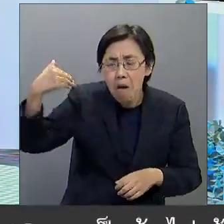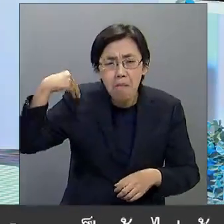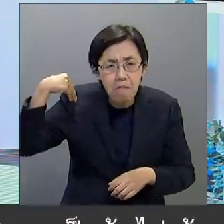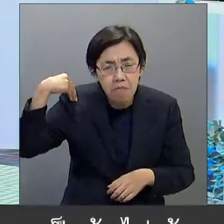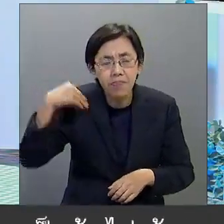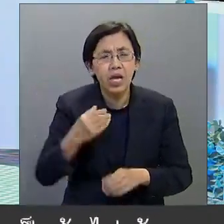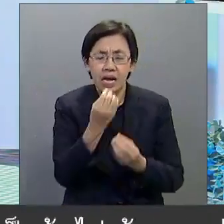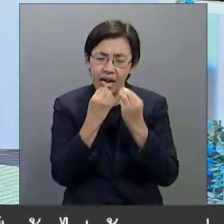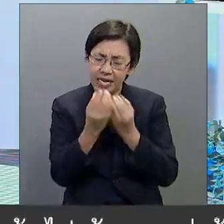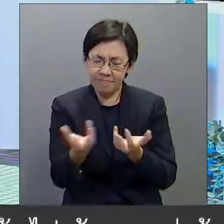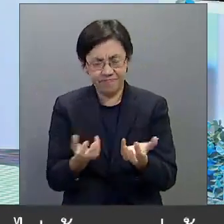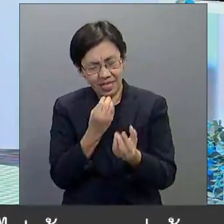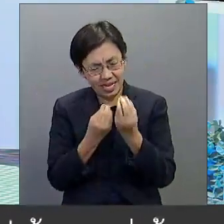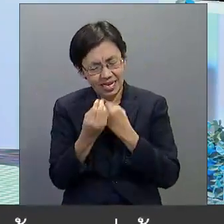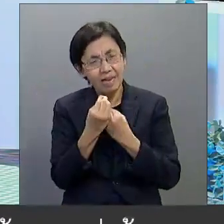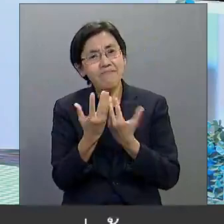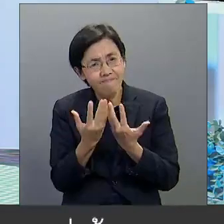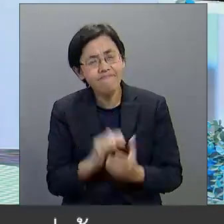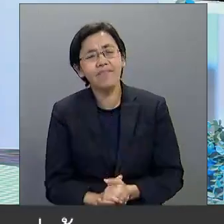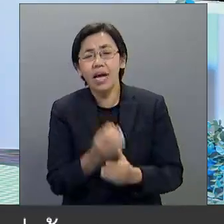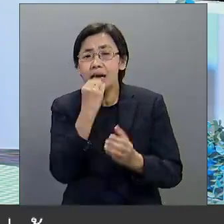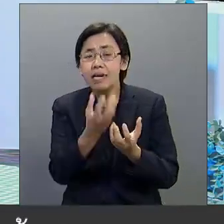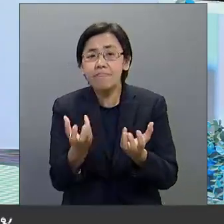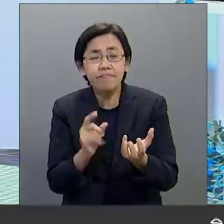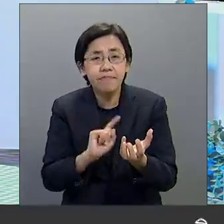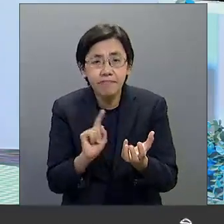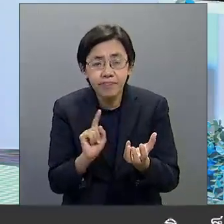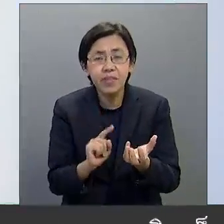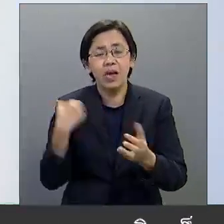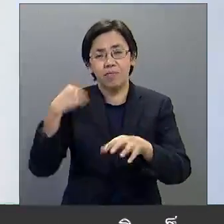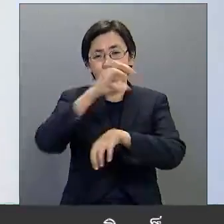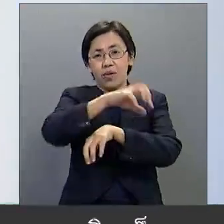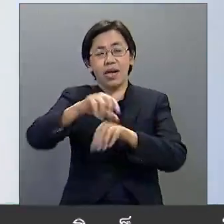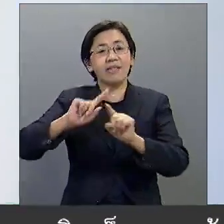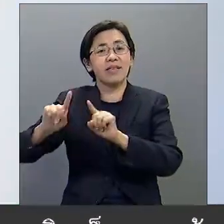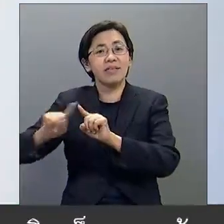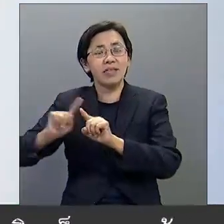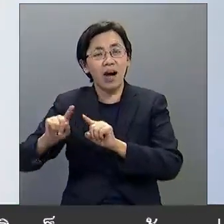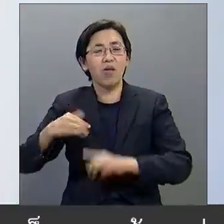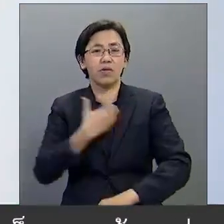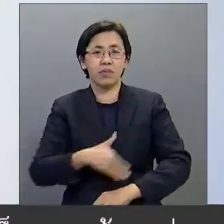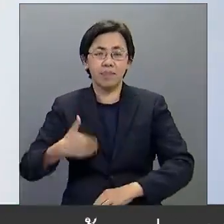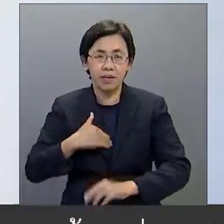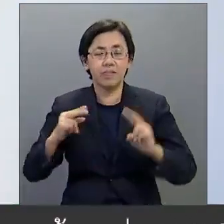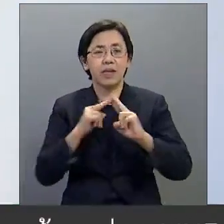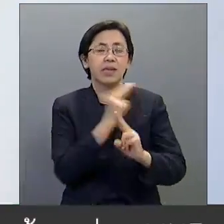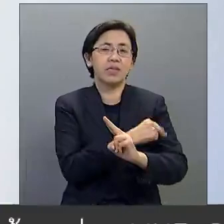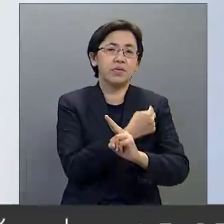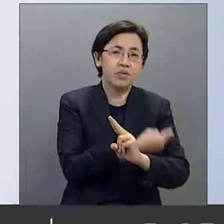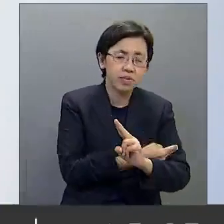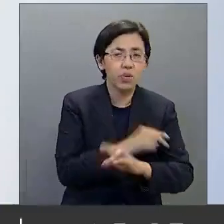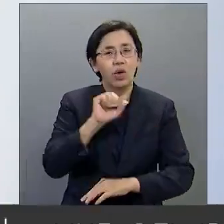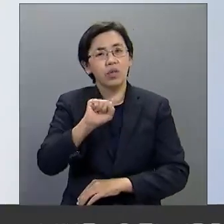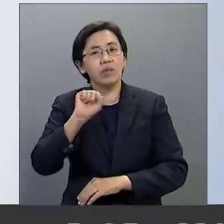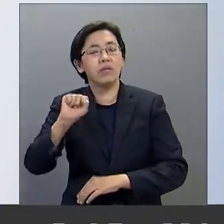ารการกินเราก็จะมาเน้นการรณรงค์กันนะอย่างหลายๆหน่วยงานของสุขภาพนะกระทรวงสาธารณสุขเอ่ยสสส.